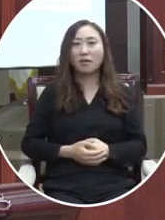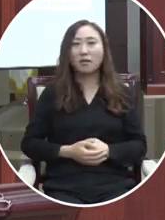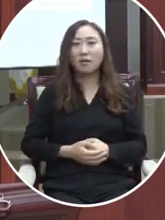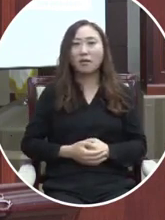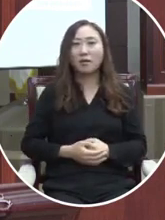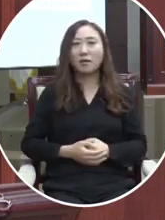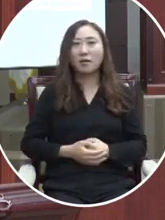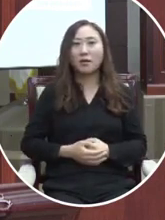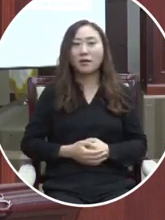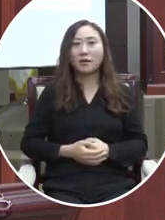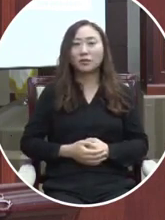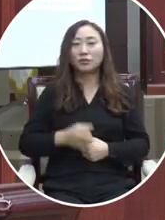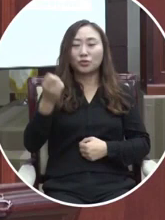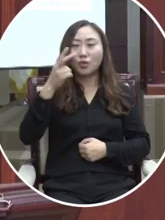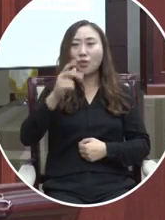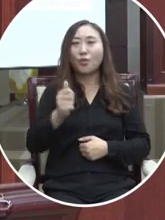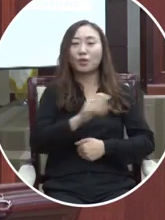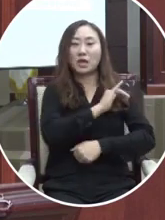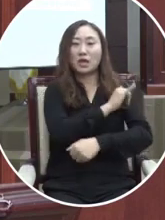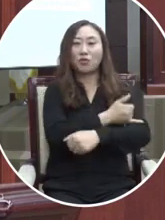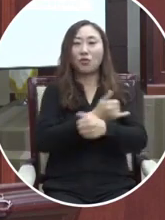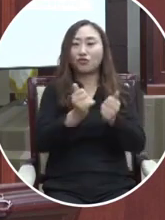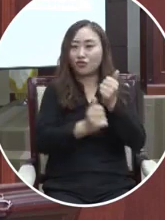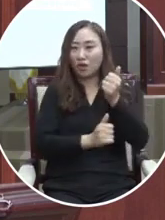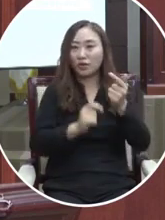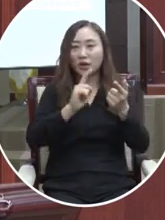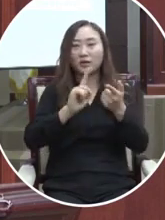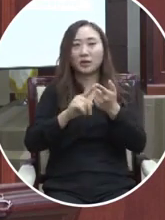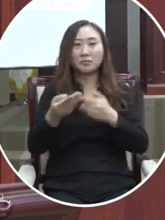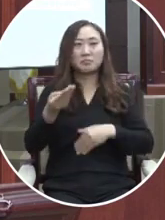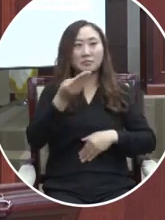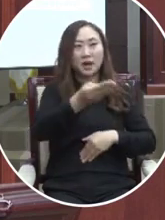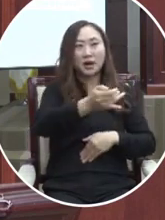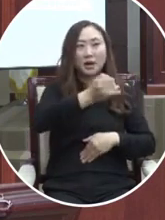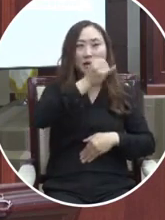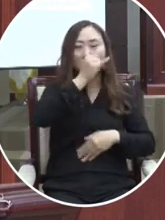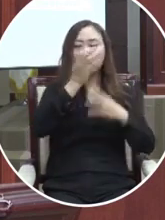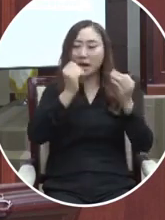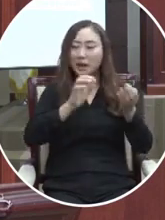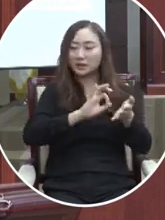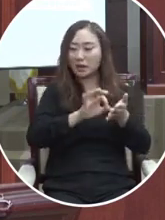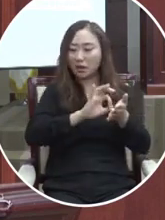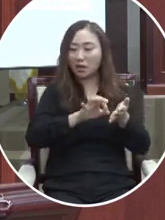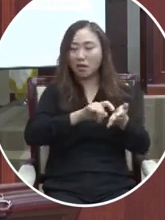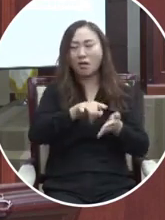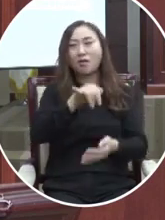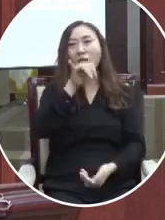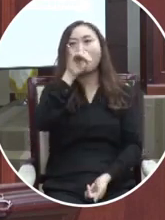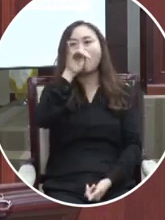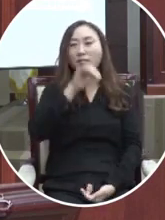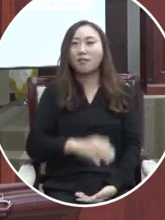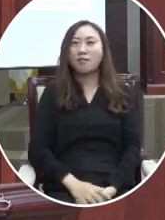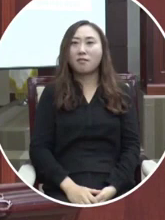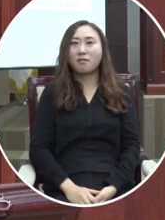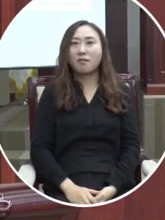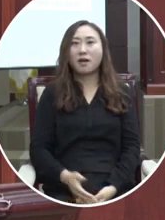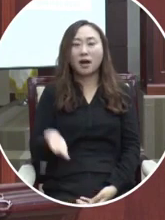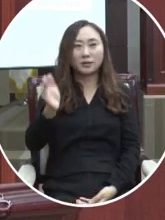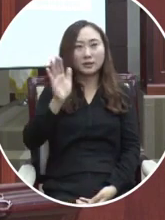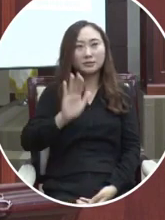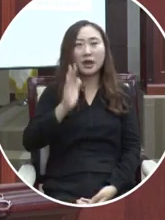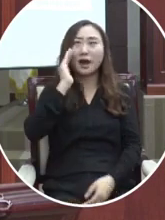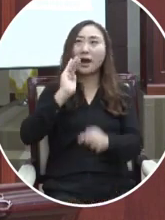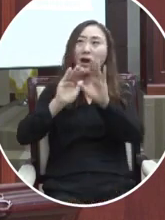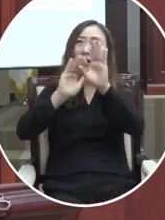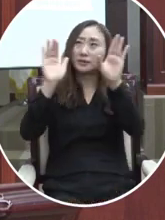국민인권위원회도 본 의원에 대한 진정을 하여 자료 제출을 요구받는 등 많은 시간을 소요해야 했습니다. 그러나